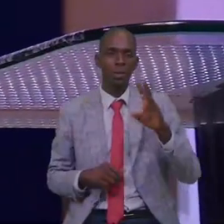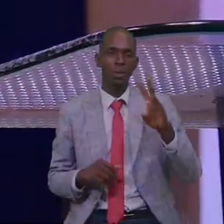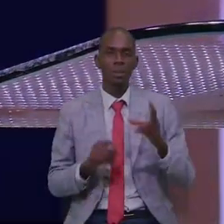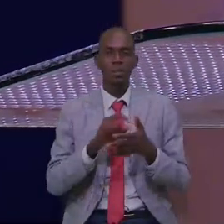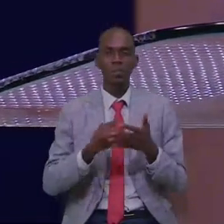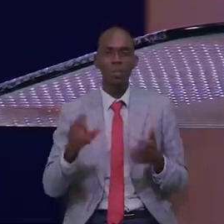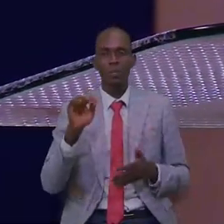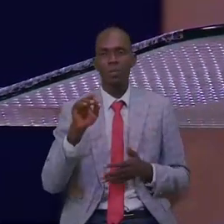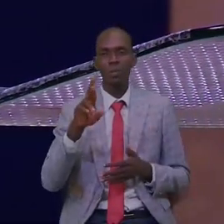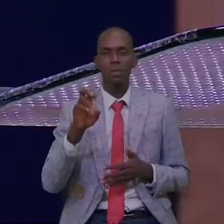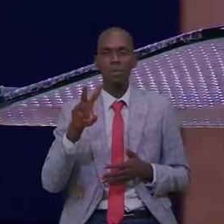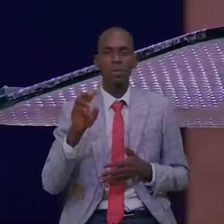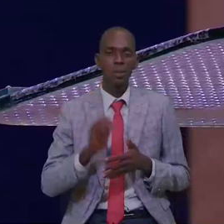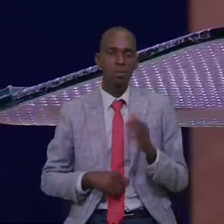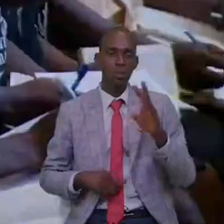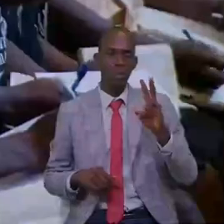Apocalypse 6.